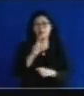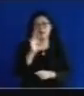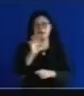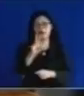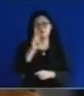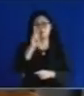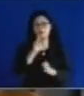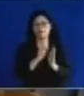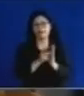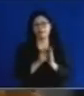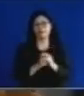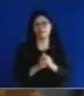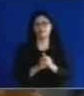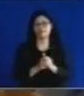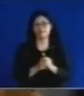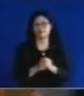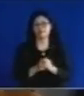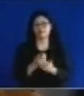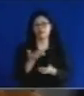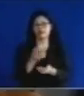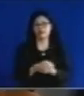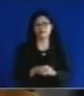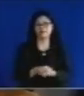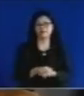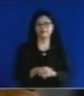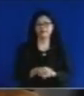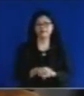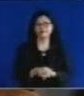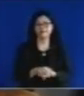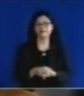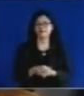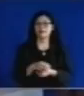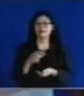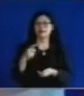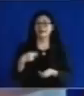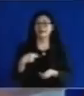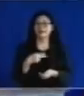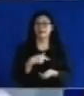Bapak Ibu? Ya. Dimulai dari sekarang, silakan Pak. Ya, tentu saja kita harus